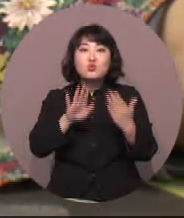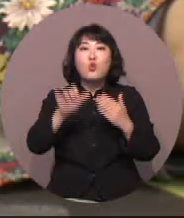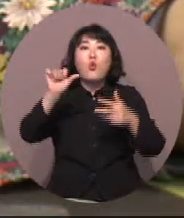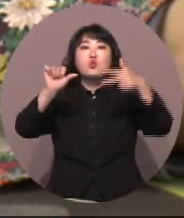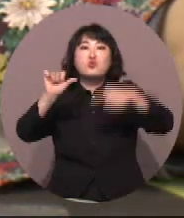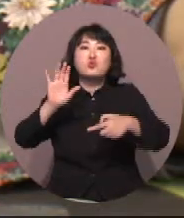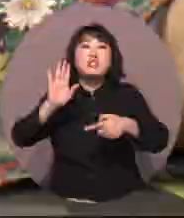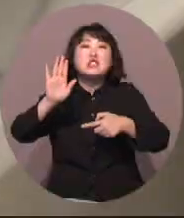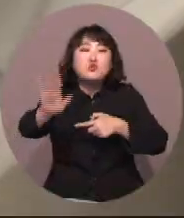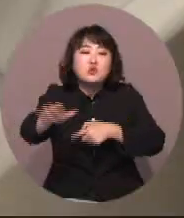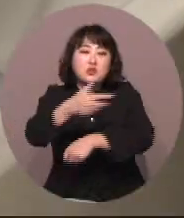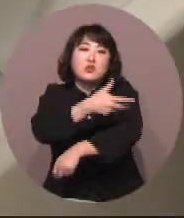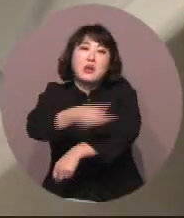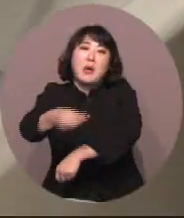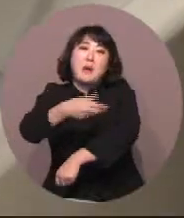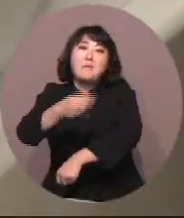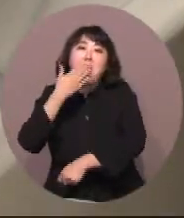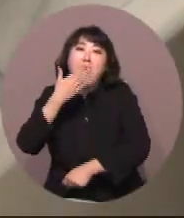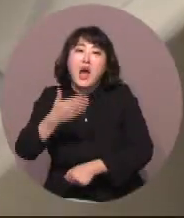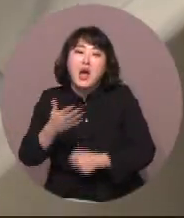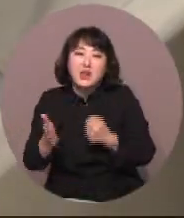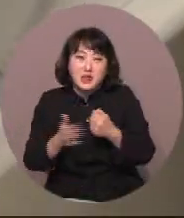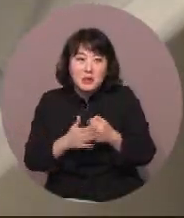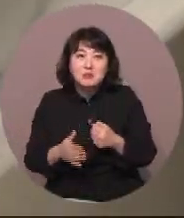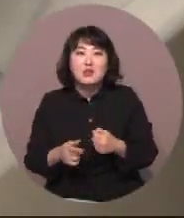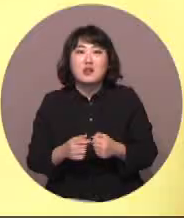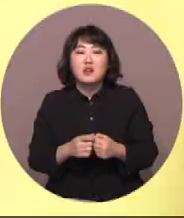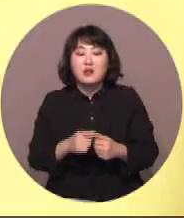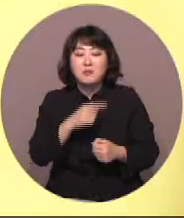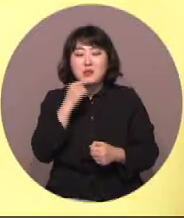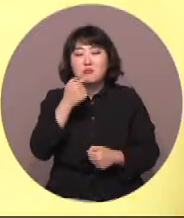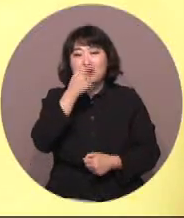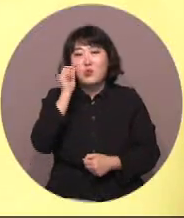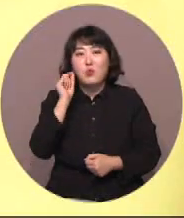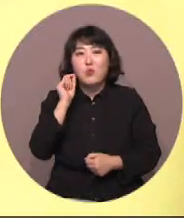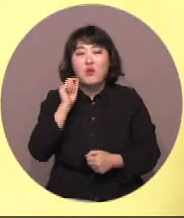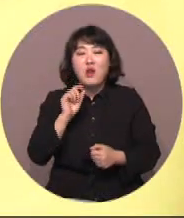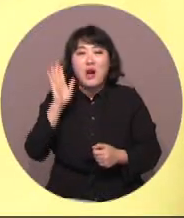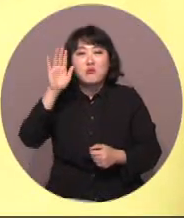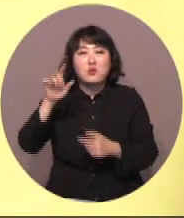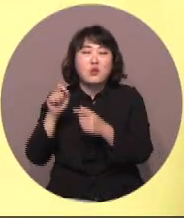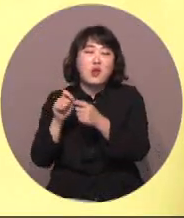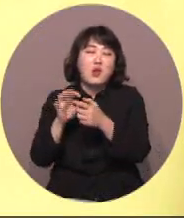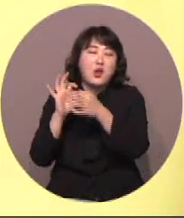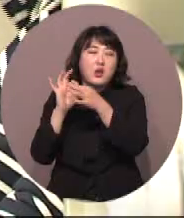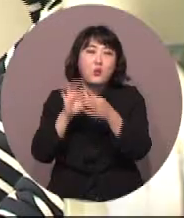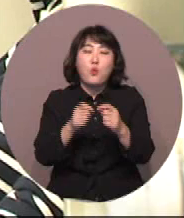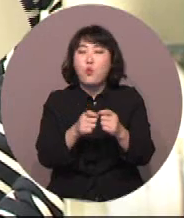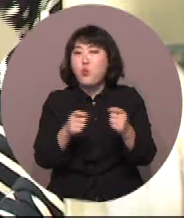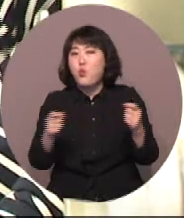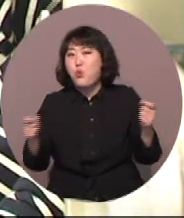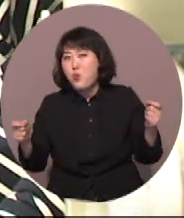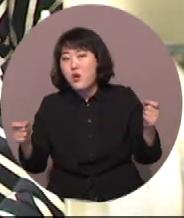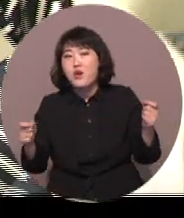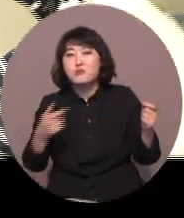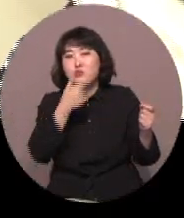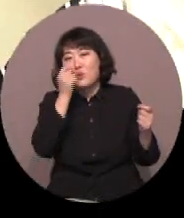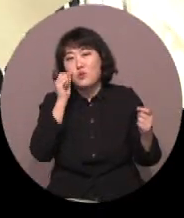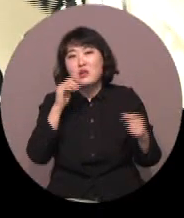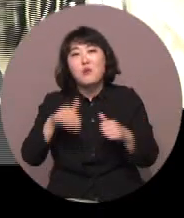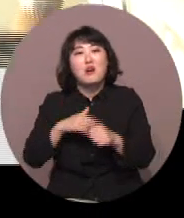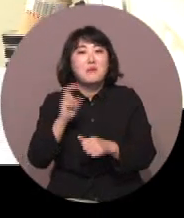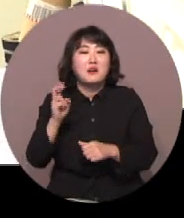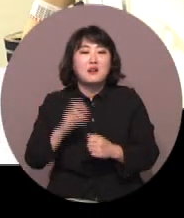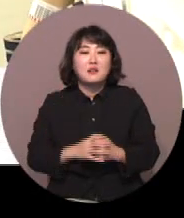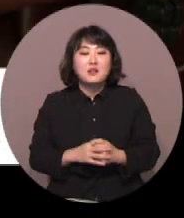지침 때문에 확진 자가 복층 하는 상황에서 헌혈 부족 사태는 장기화할 우려가 제기됩니다 돈 연출자가